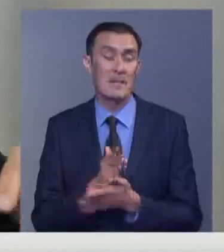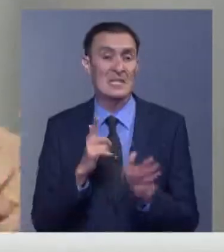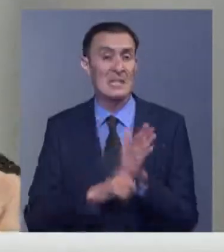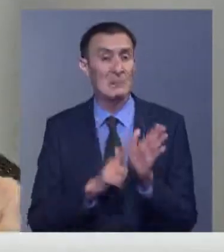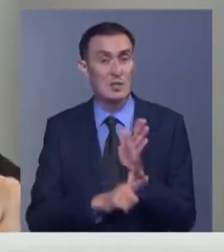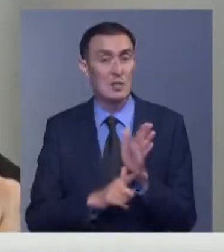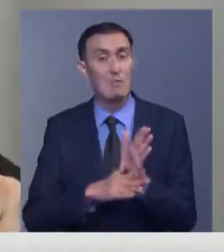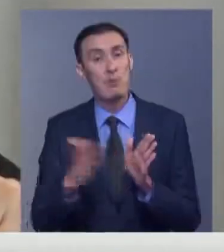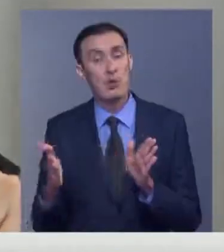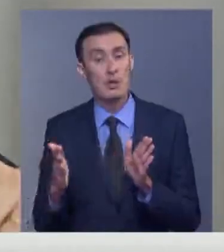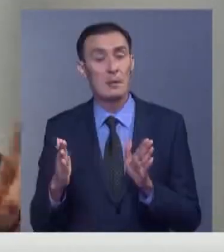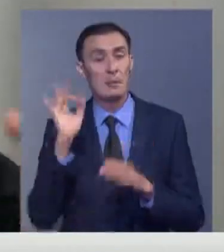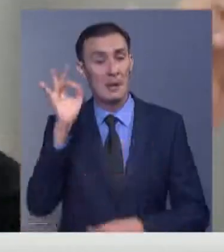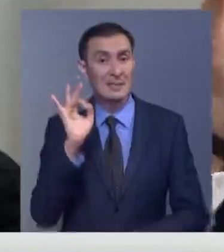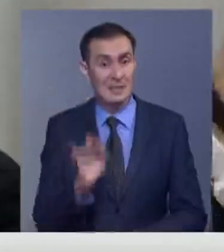70 и больше процентов